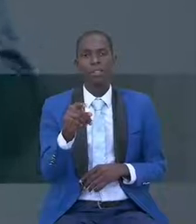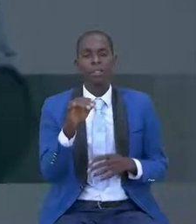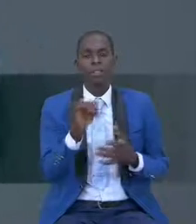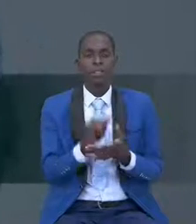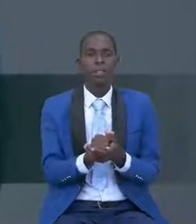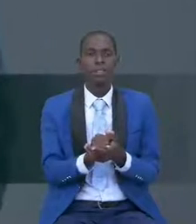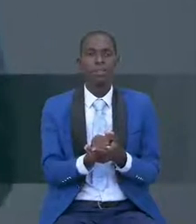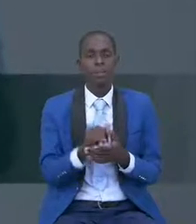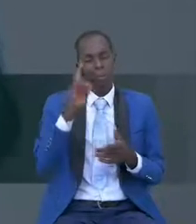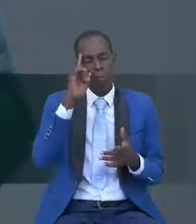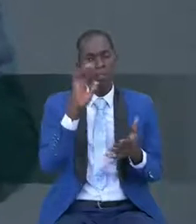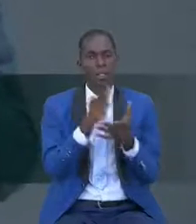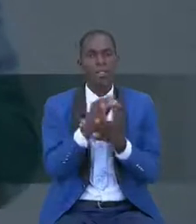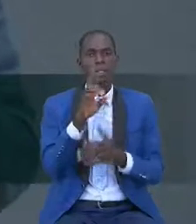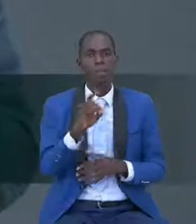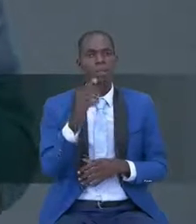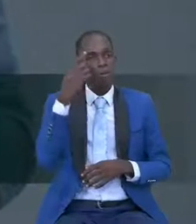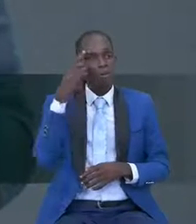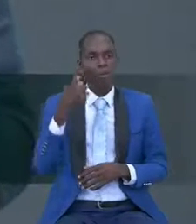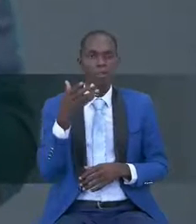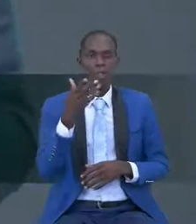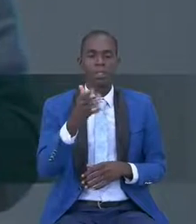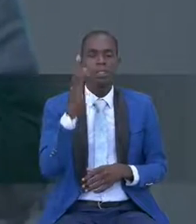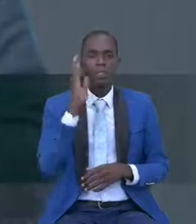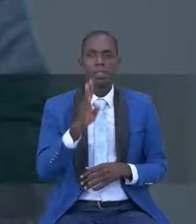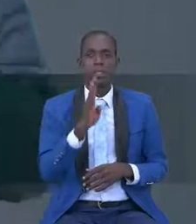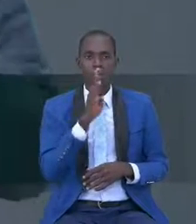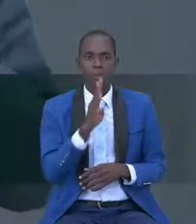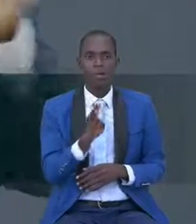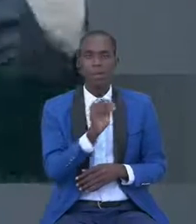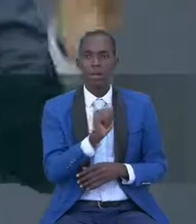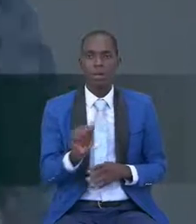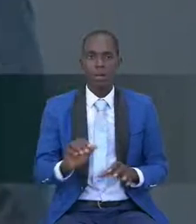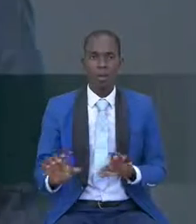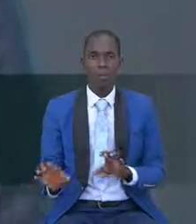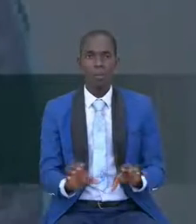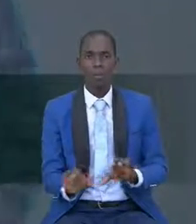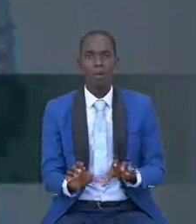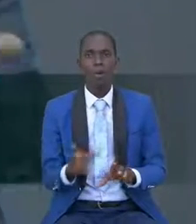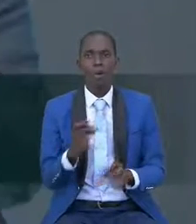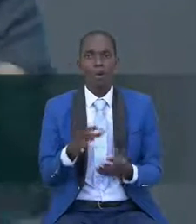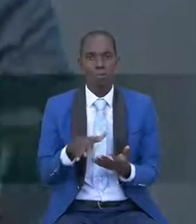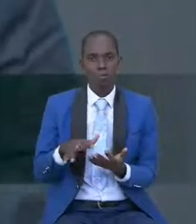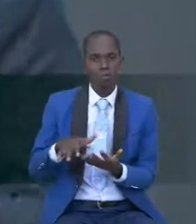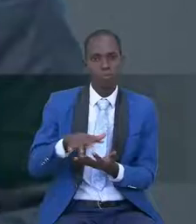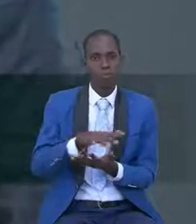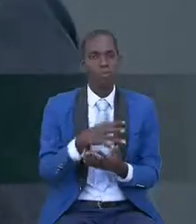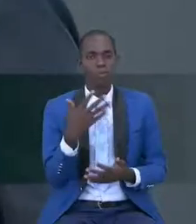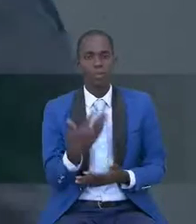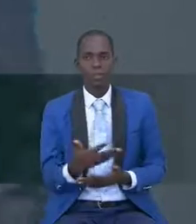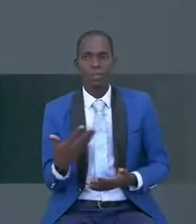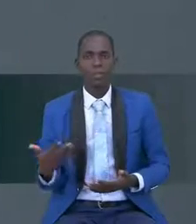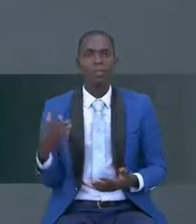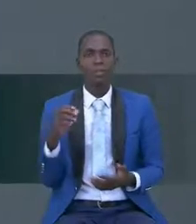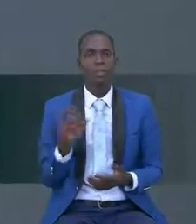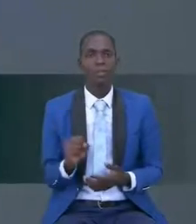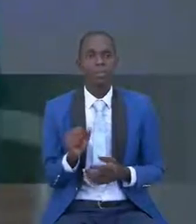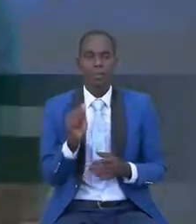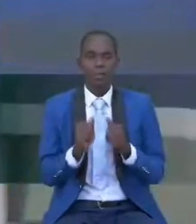Heureuse celle qui a cru, parce que les choses qui lui ont été dites de la part du Seigneur auront